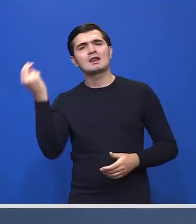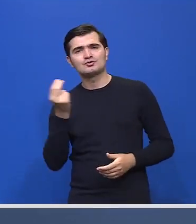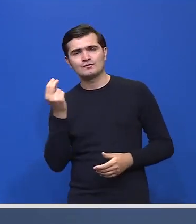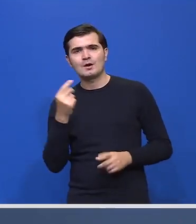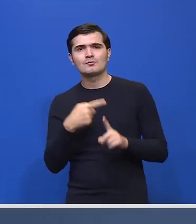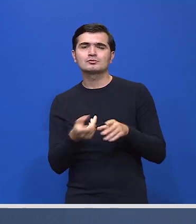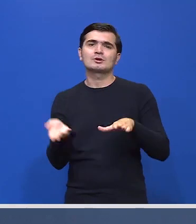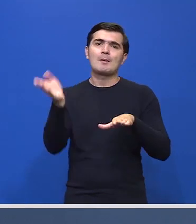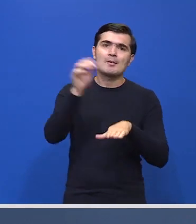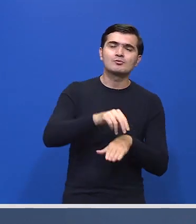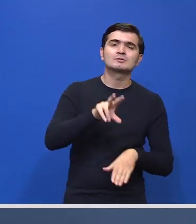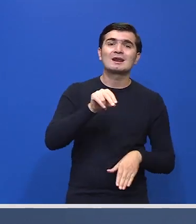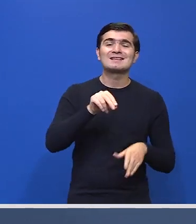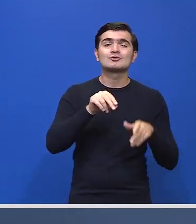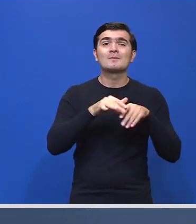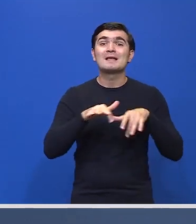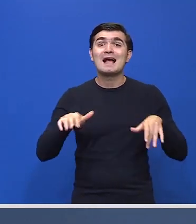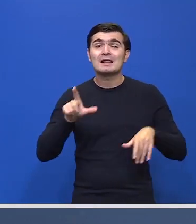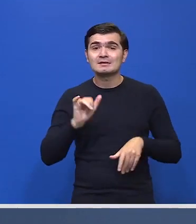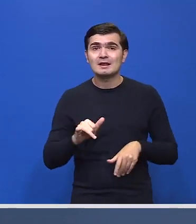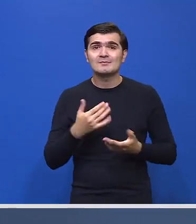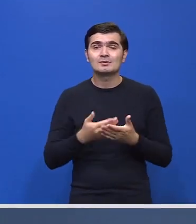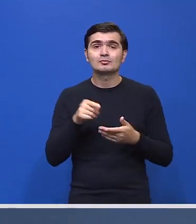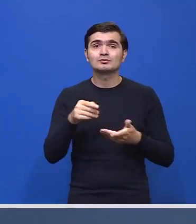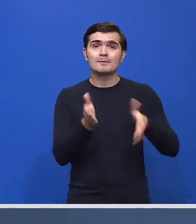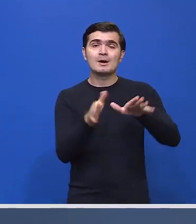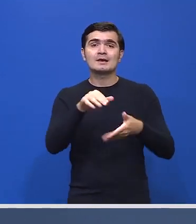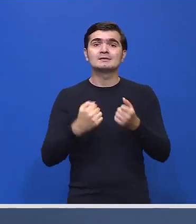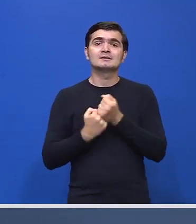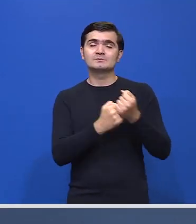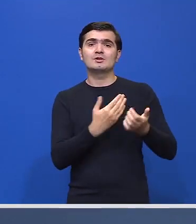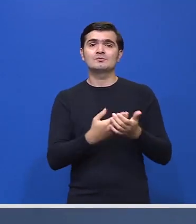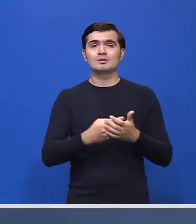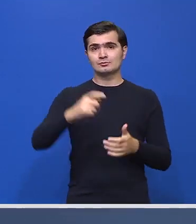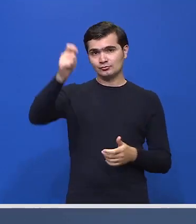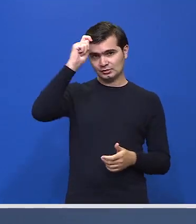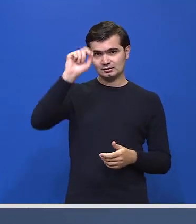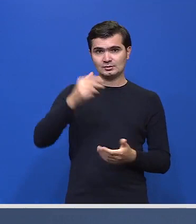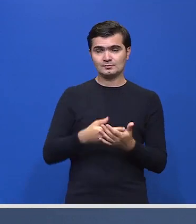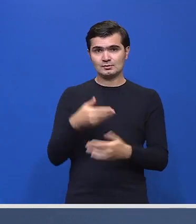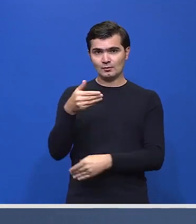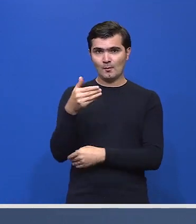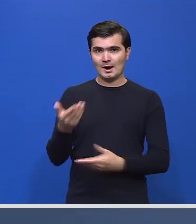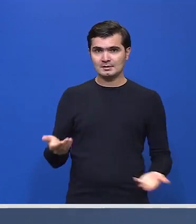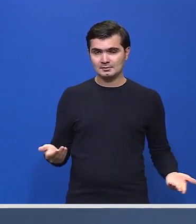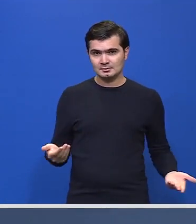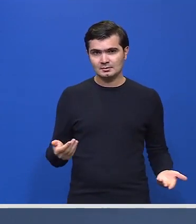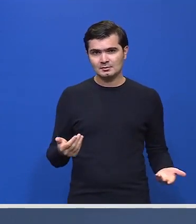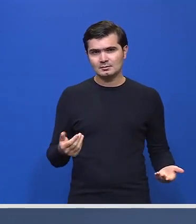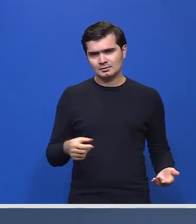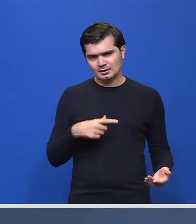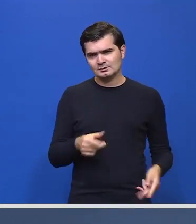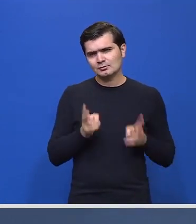noi am adăugat 30 de miliarde de lei. Pachetele de sprijin și pentru companii și pentru cetățeni. Este evident că